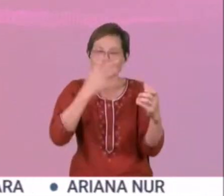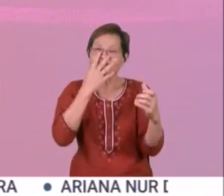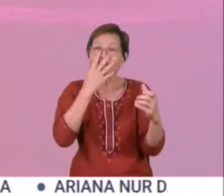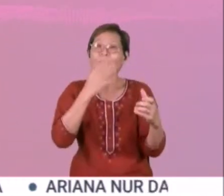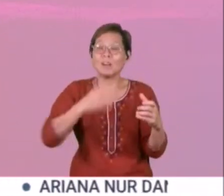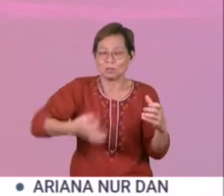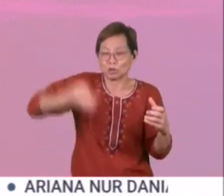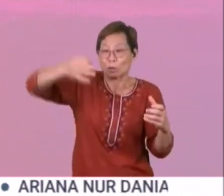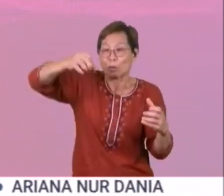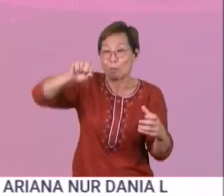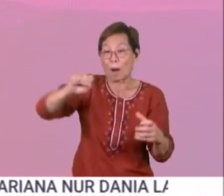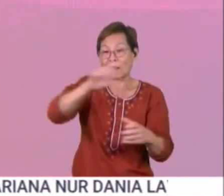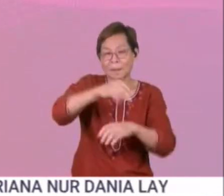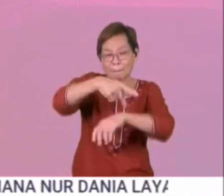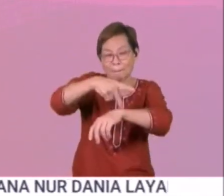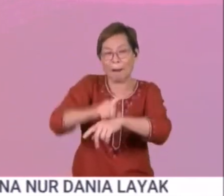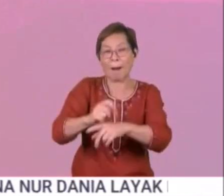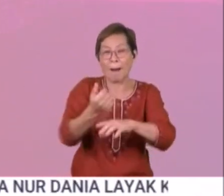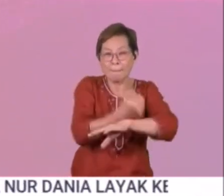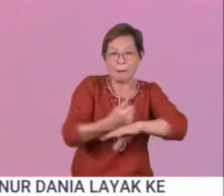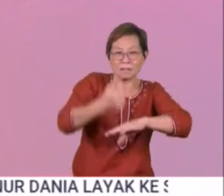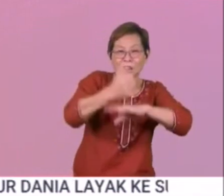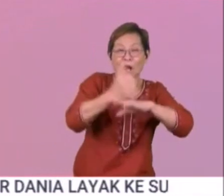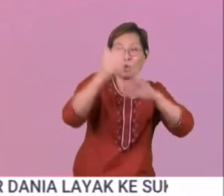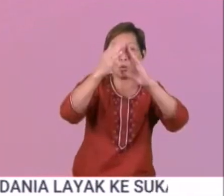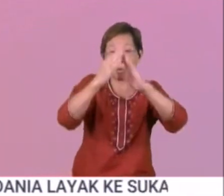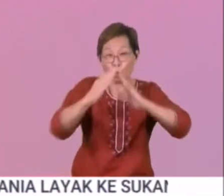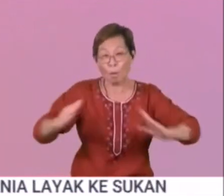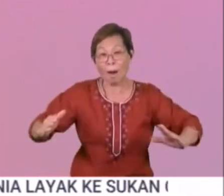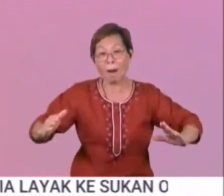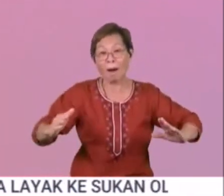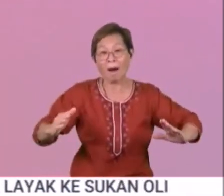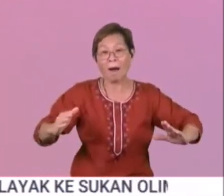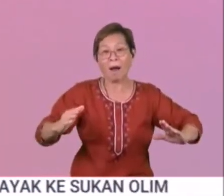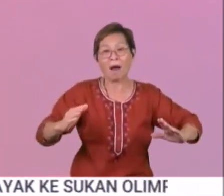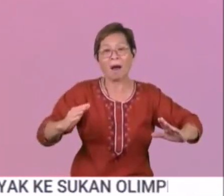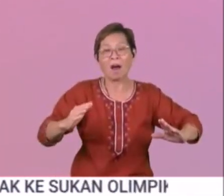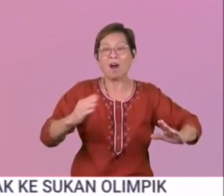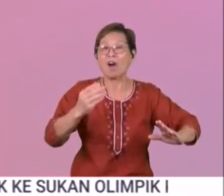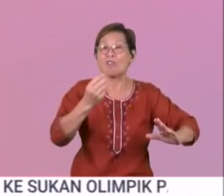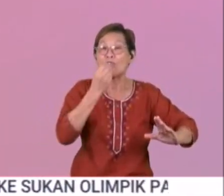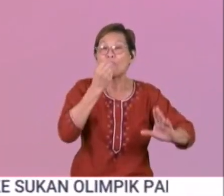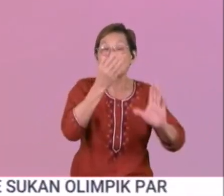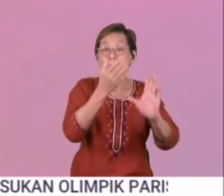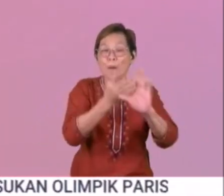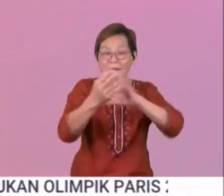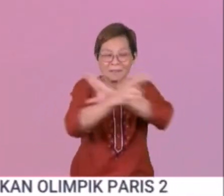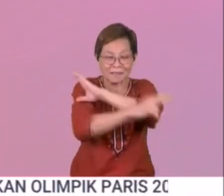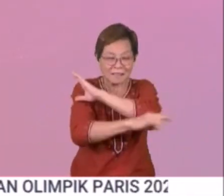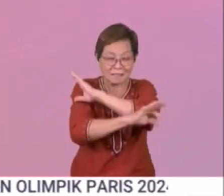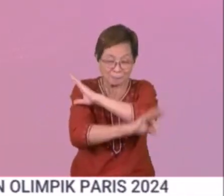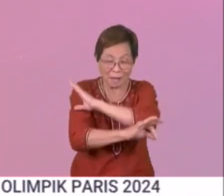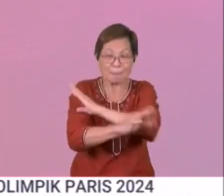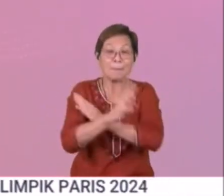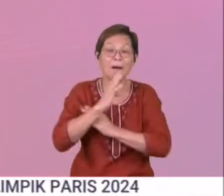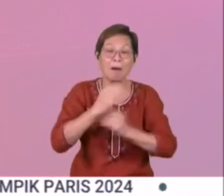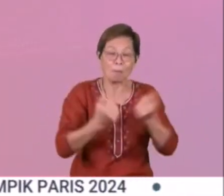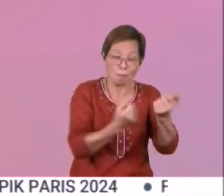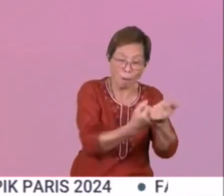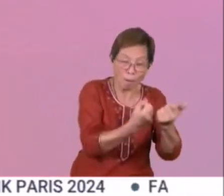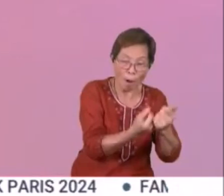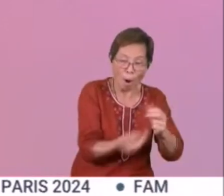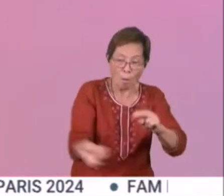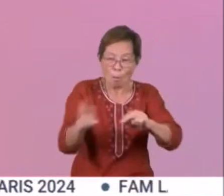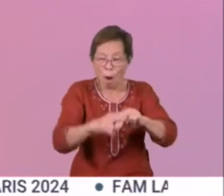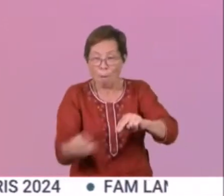Pan pengasas pertubuhan rumah Helang atau lebih dikenali sebagai foodbank negeri sembilan Irin hisam berkata sumbangan bagi